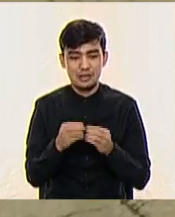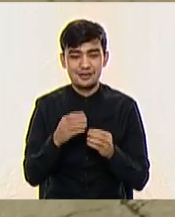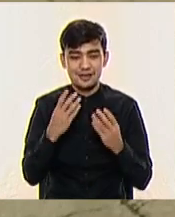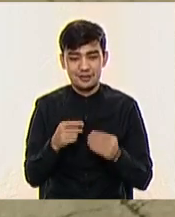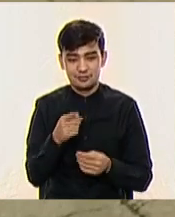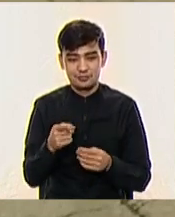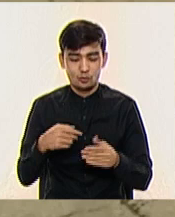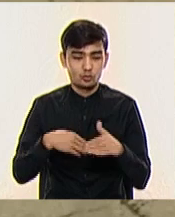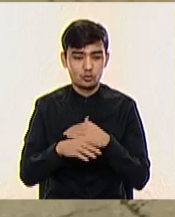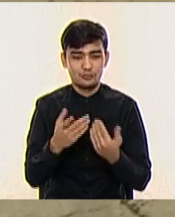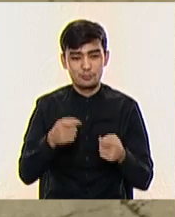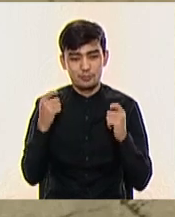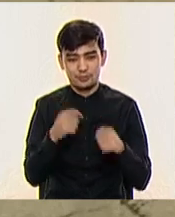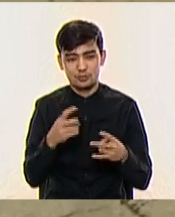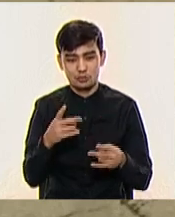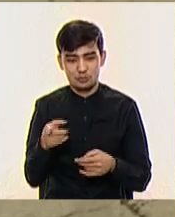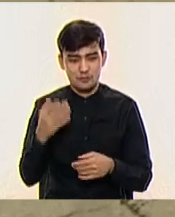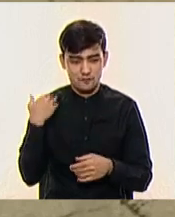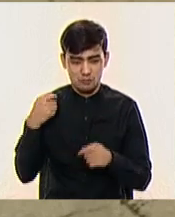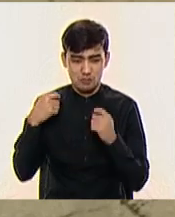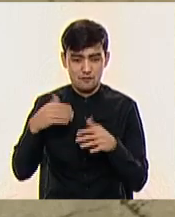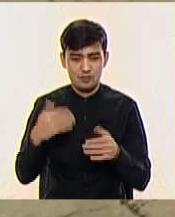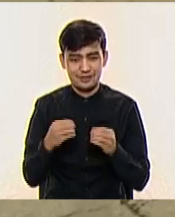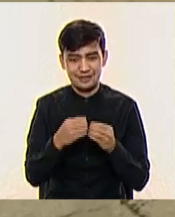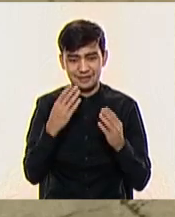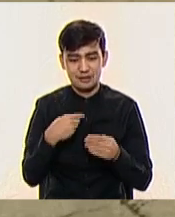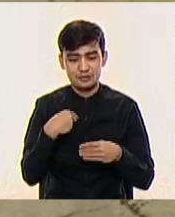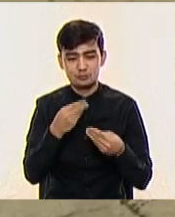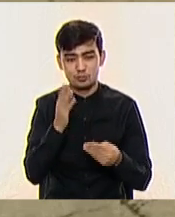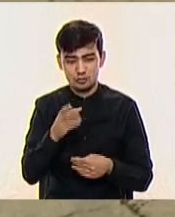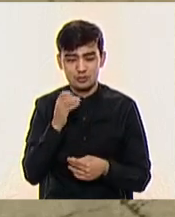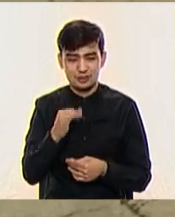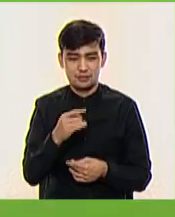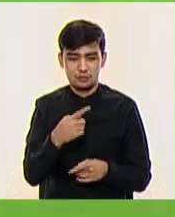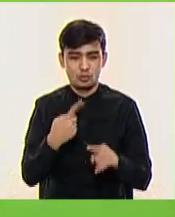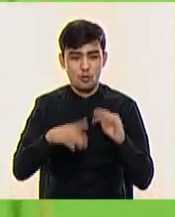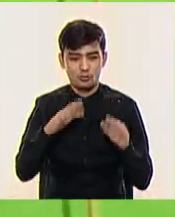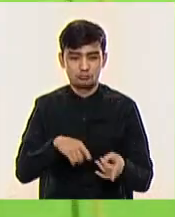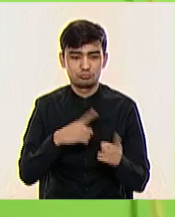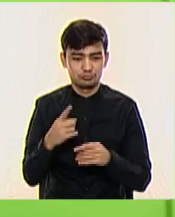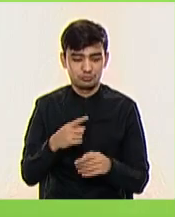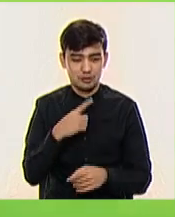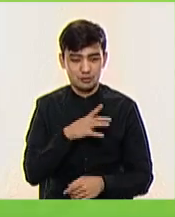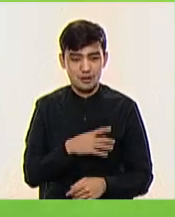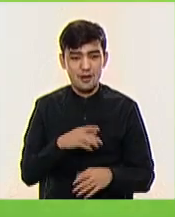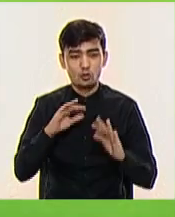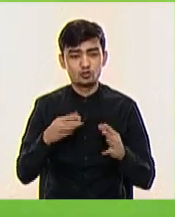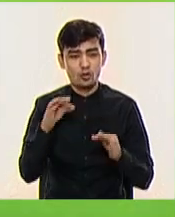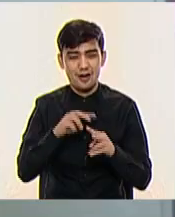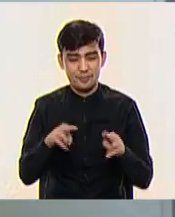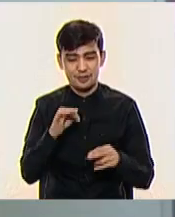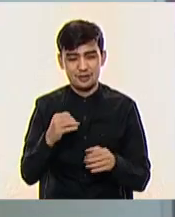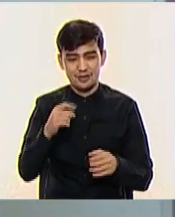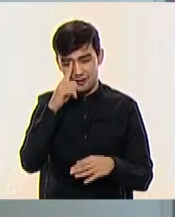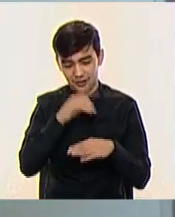пәтер сатып кеткен, 10 күн береміз, көшіңіз деп. Бұл оқиғадан кейін қалалық әкімдік